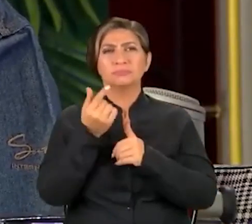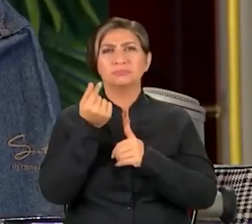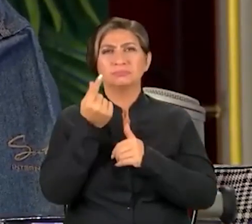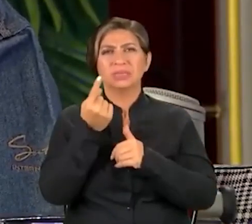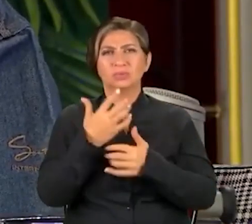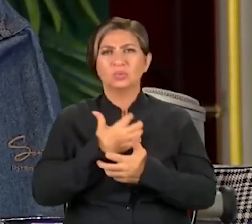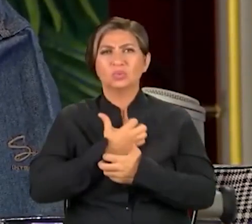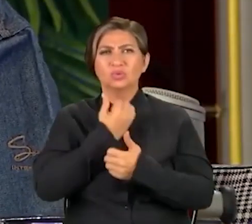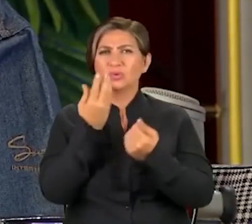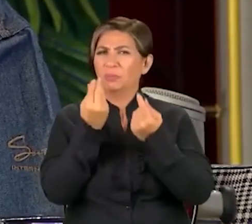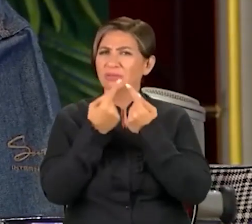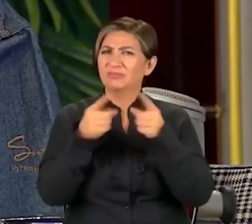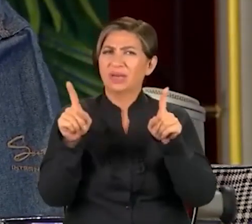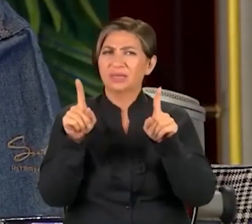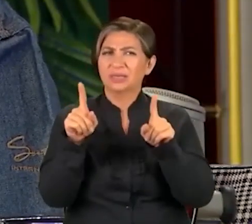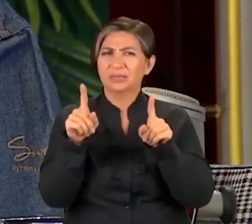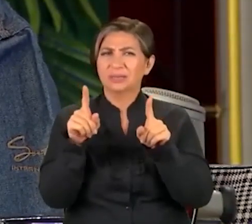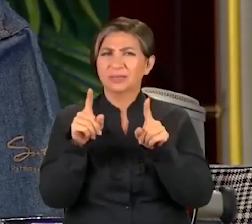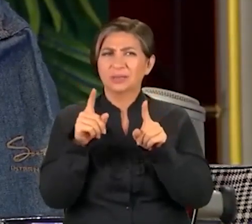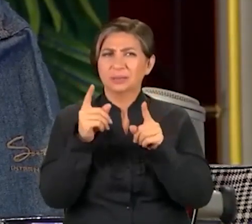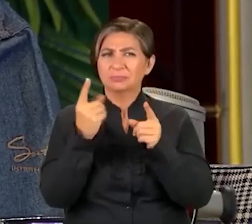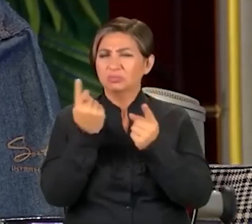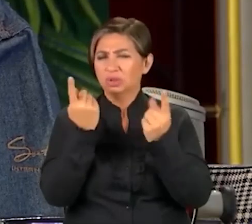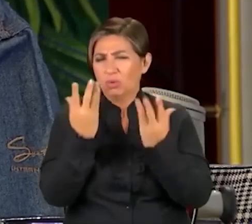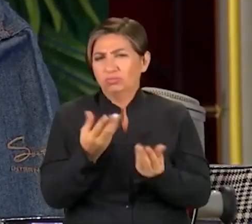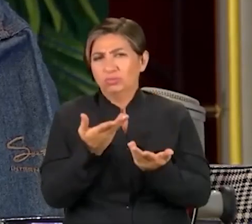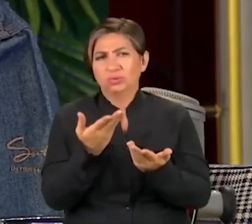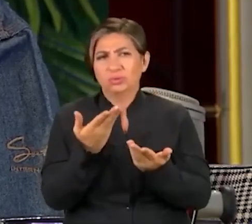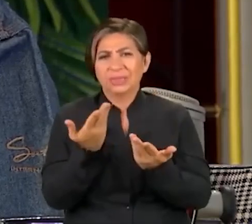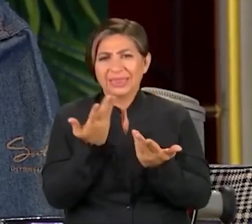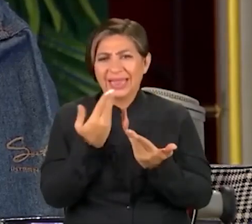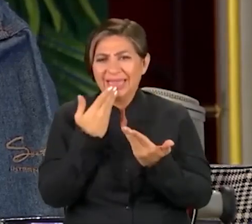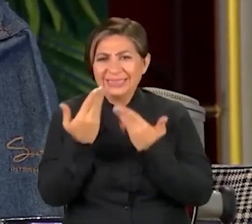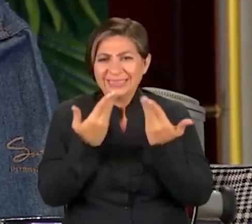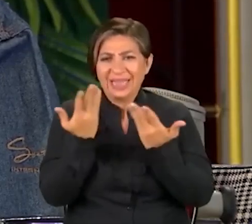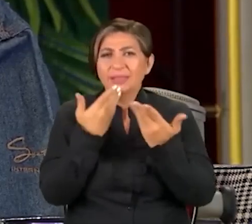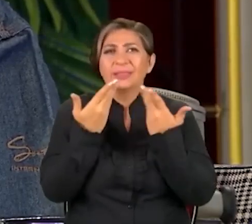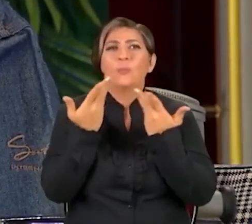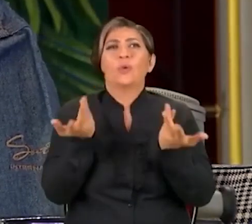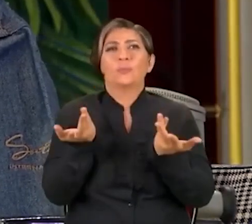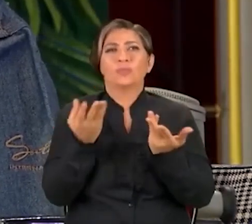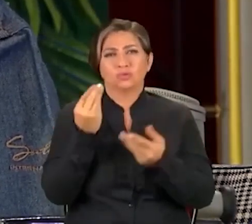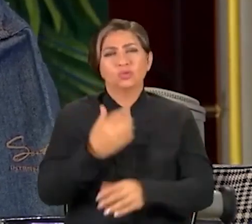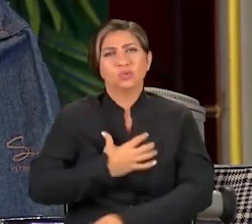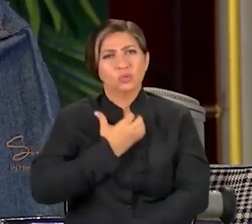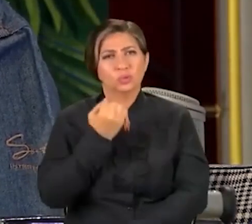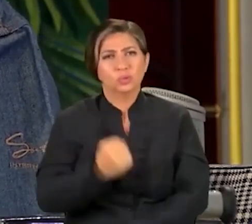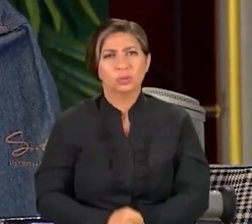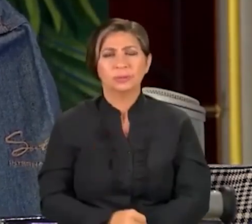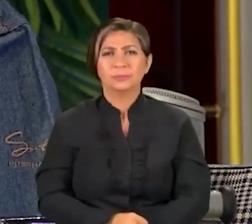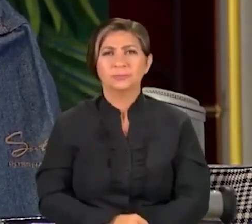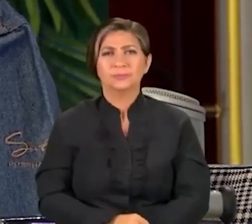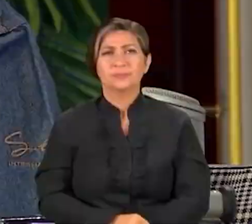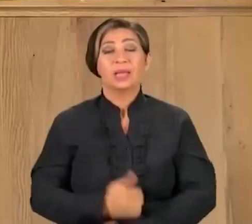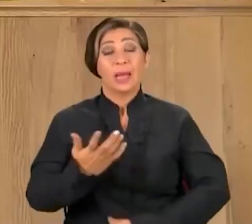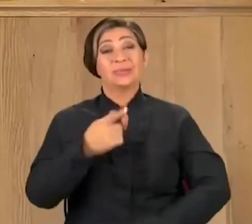Trajik ve değişik bir olay. Yani neresinden şey yapacağımı da şey yapamıyorum. Çok üzüldük.